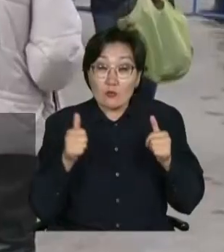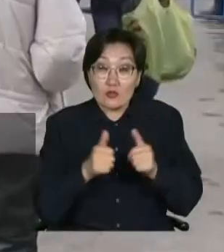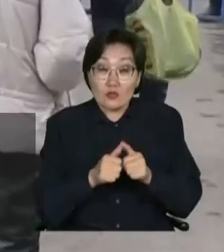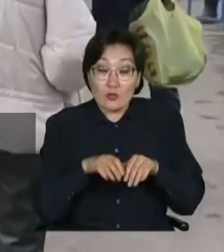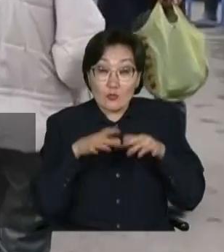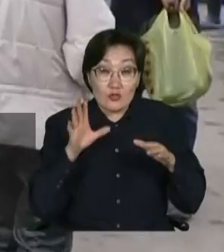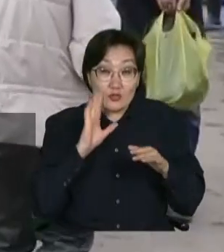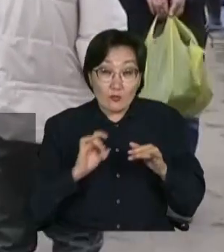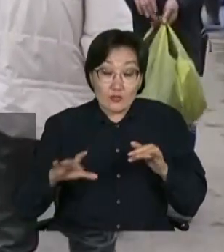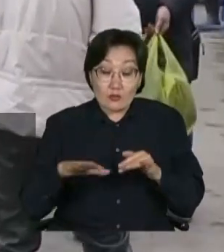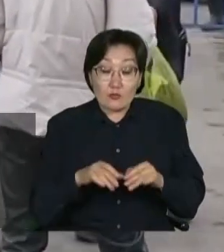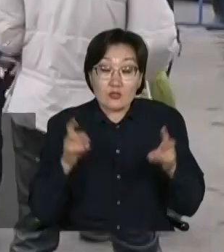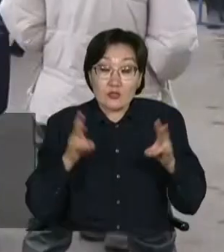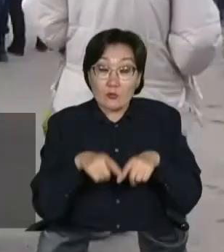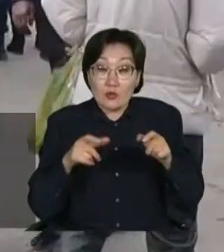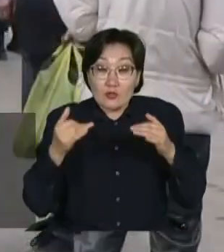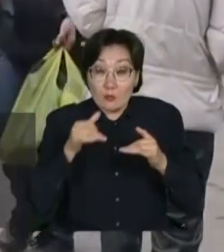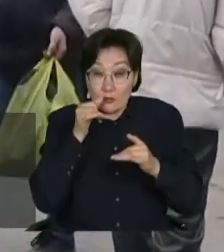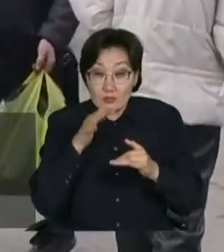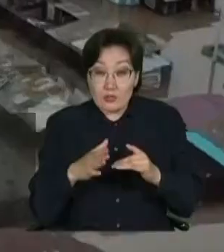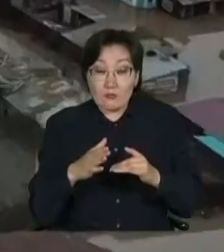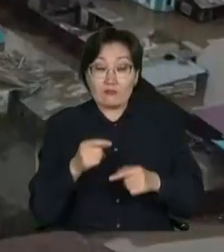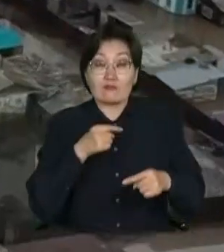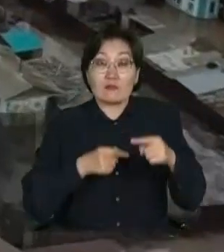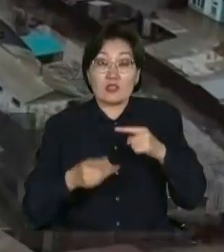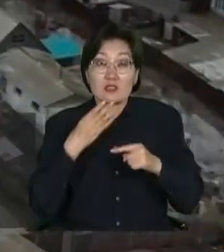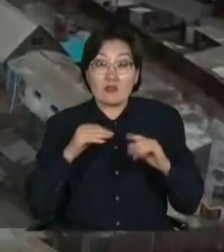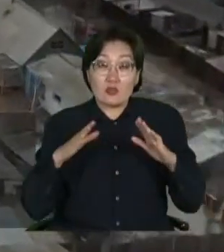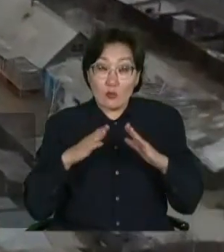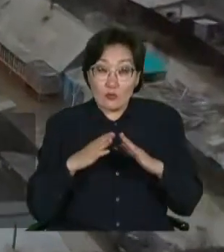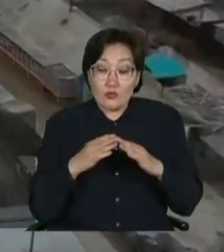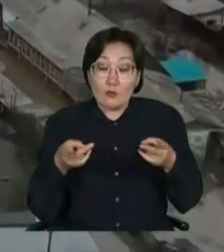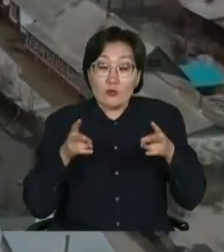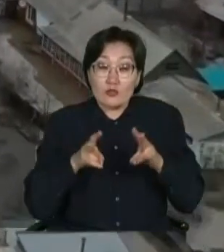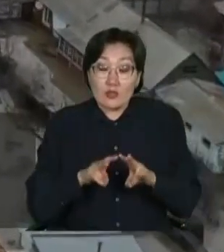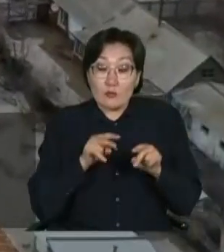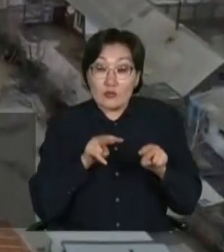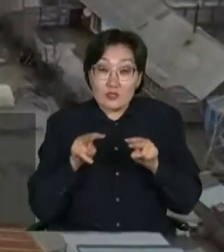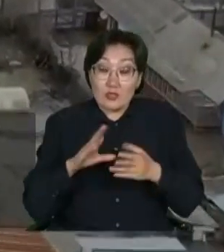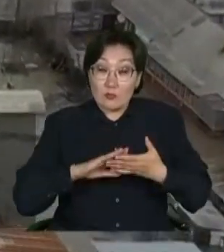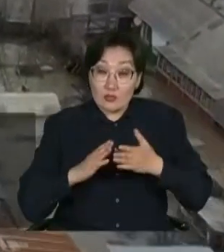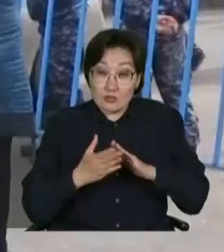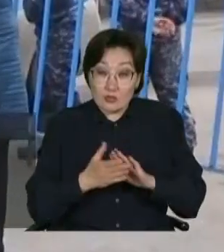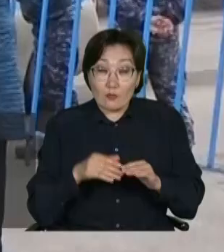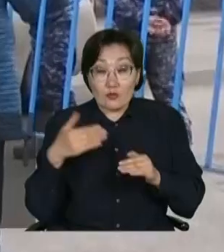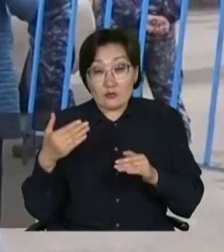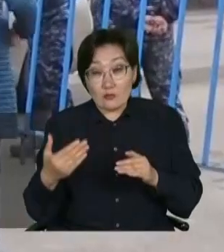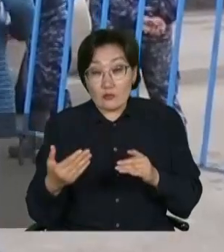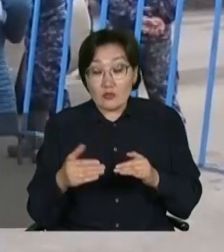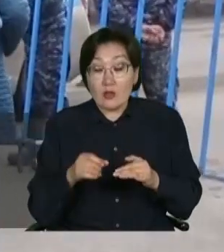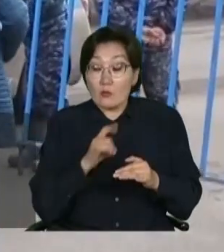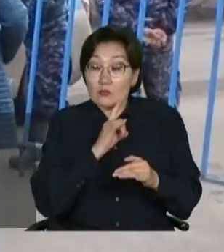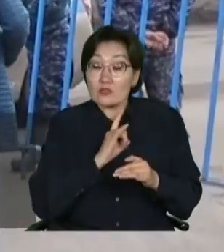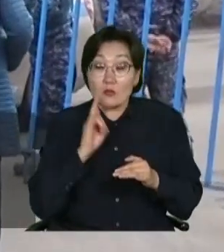районы. Пострадавшие от паводка люди теперь не могут добраться до своих жилищ. Им остается только наблюдать за ситуацией со стороны. Наталья